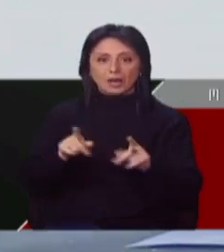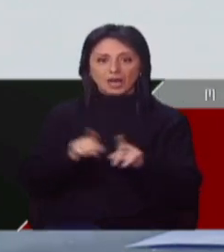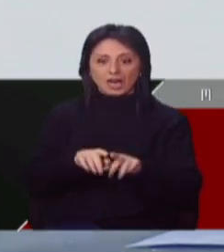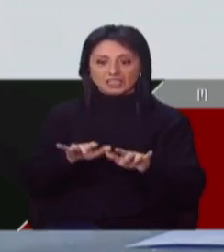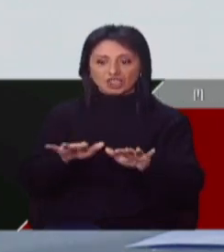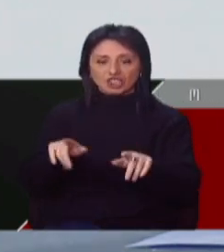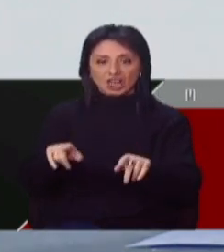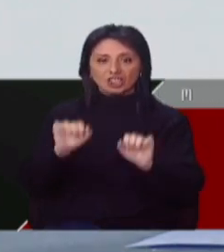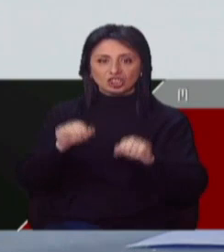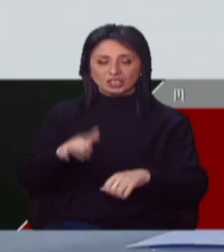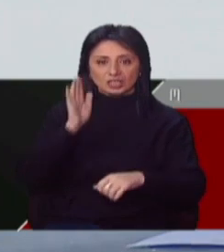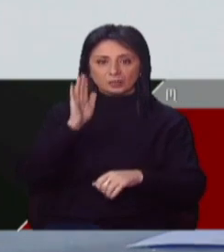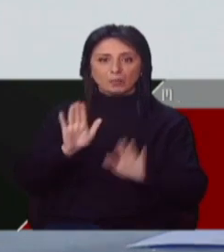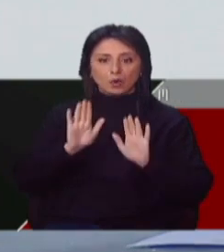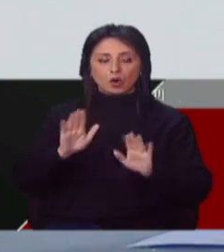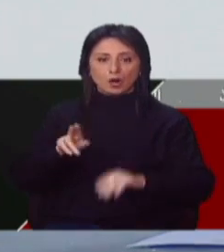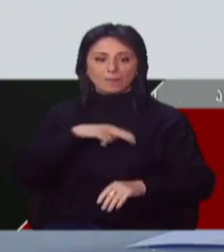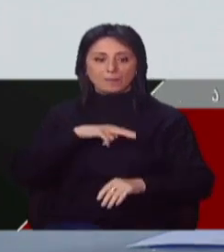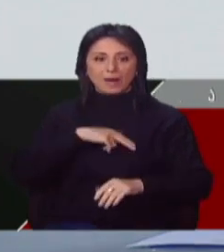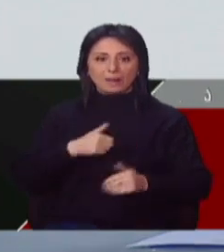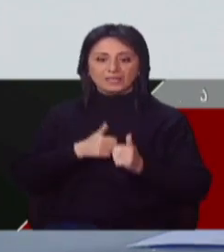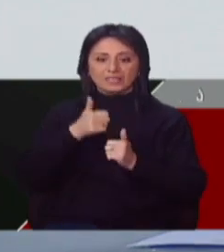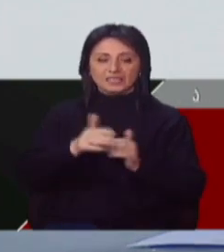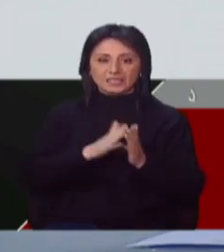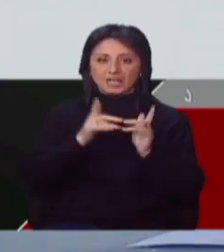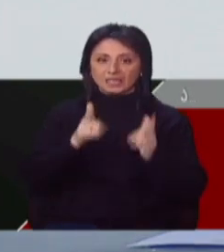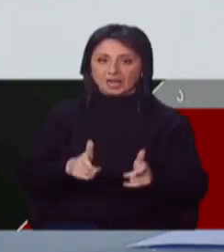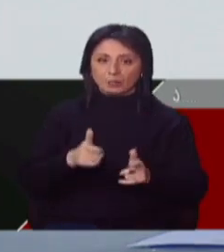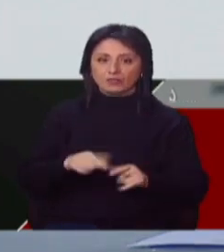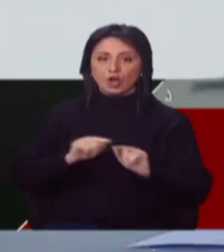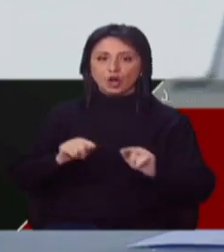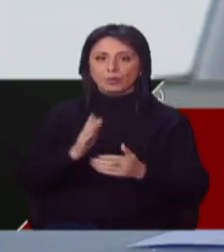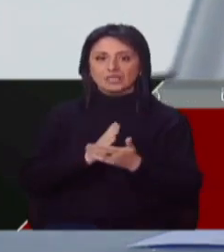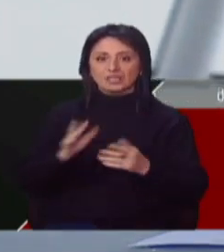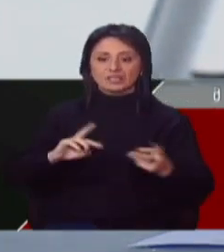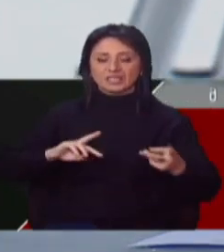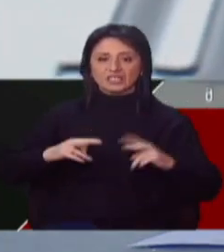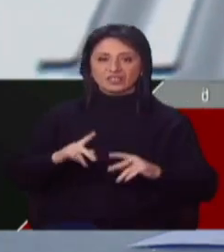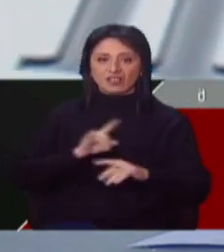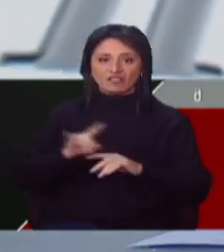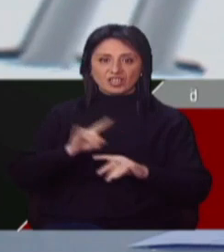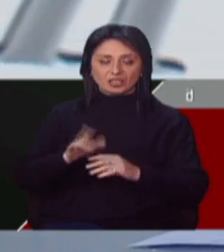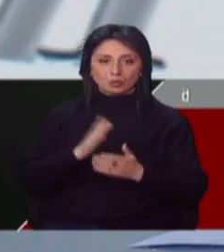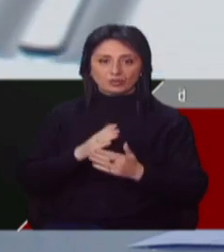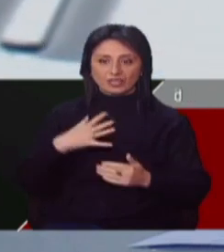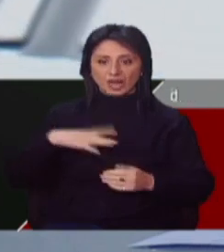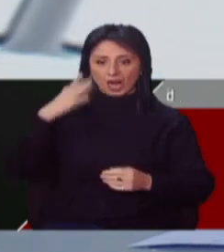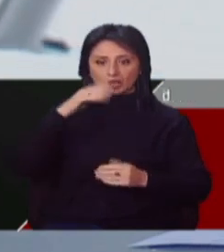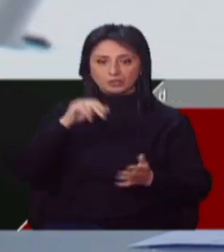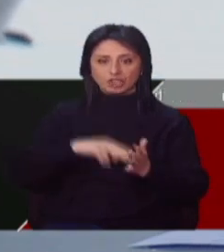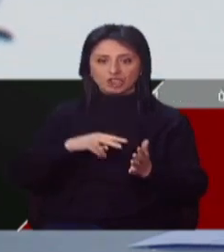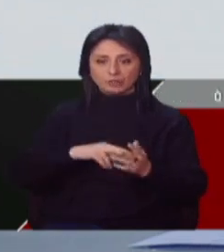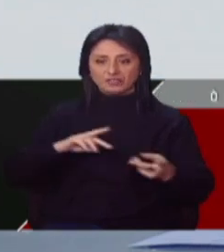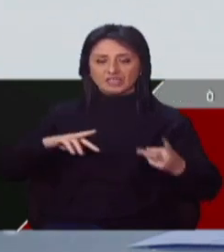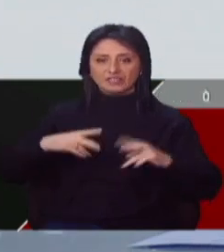veci hreka și sad lebelik neba hot parlamentist inestari tahmobit. Opoziția este națiile Culebeps, pasador Sutodeps, cartul Ocne Bishapase,